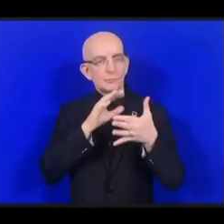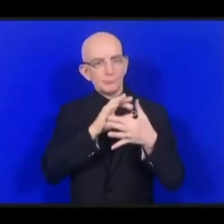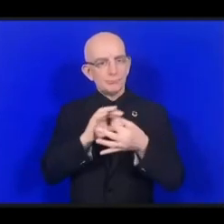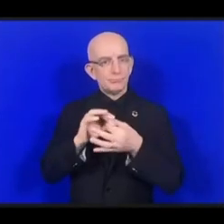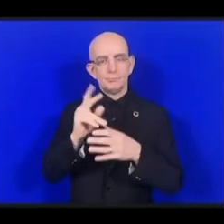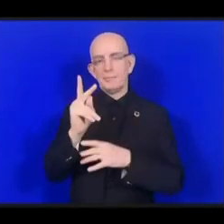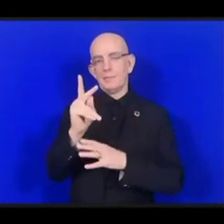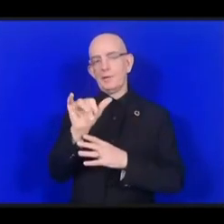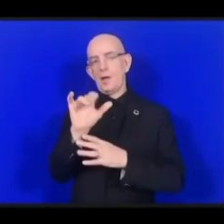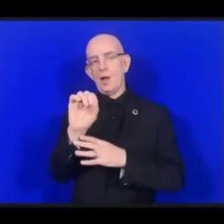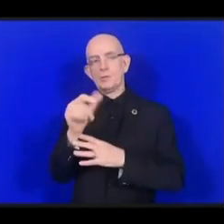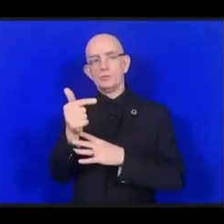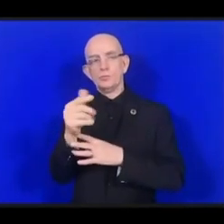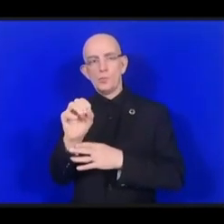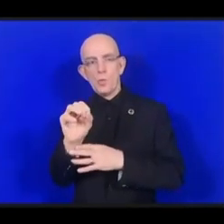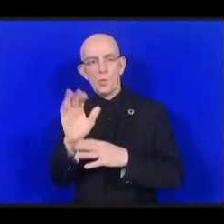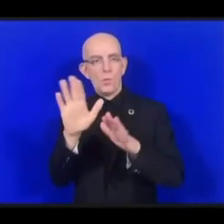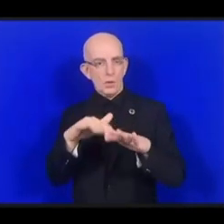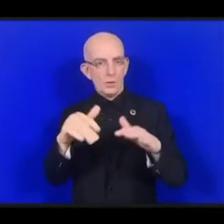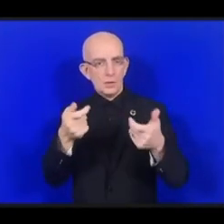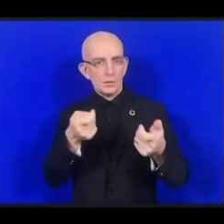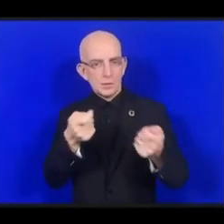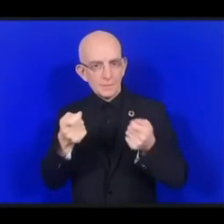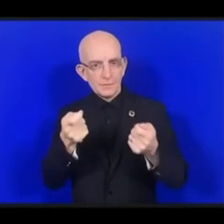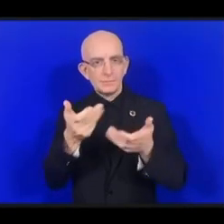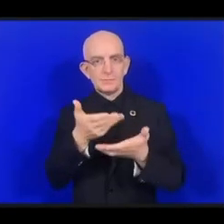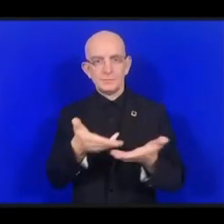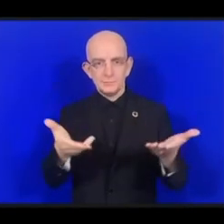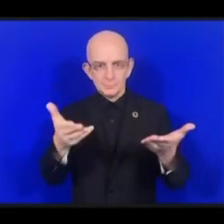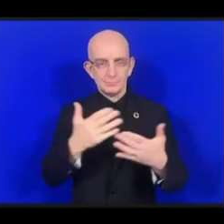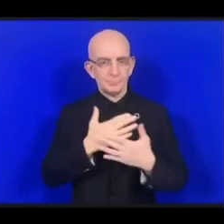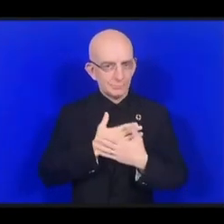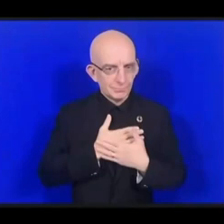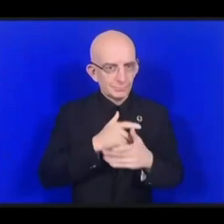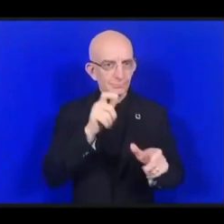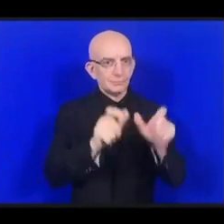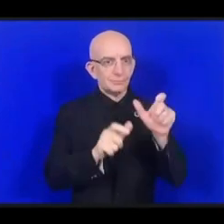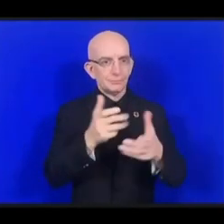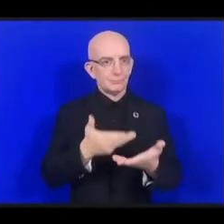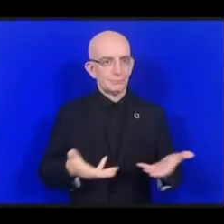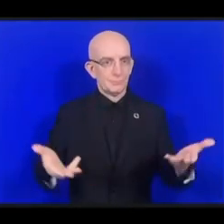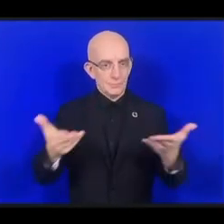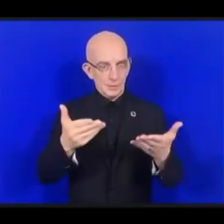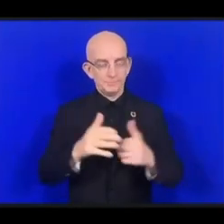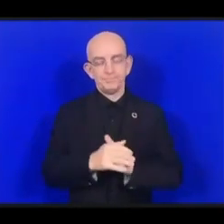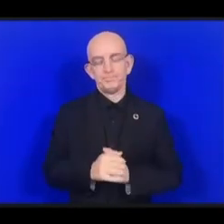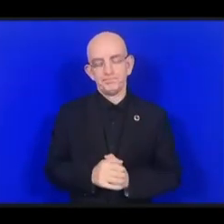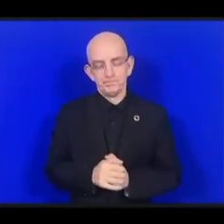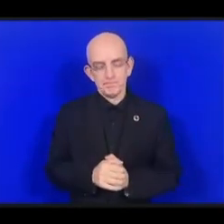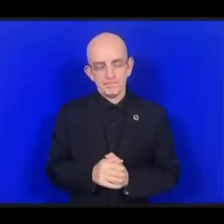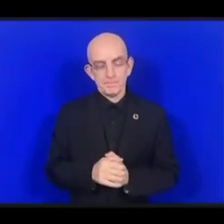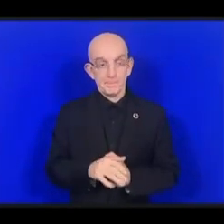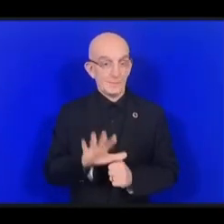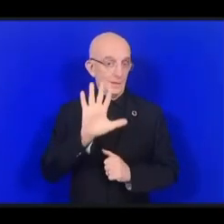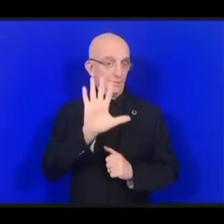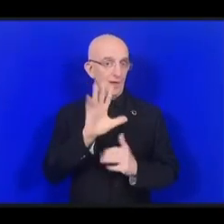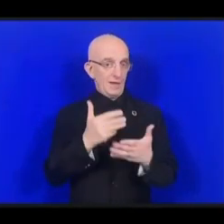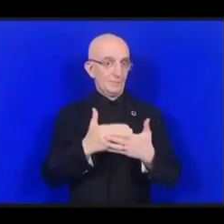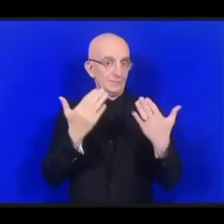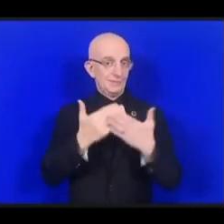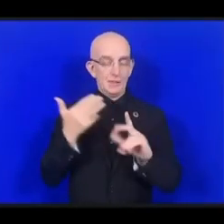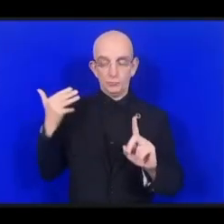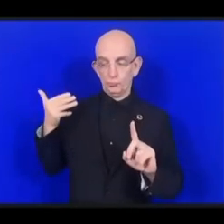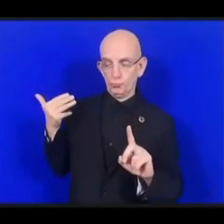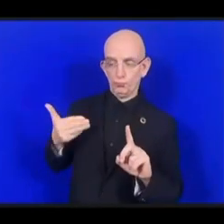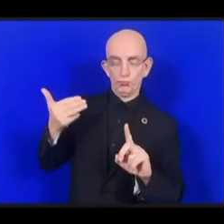5日間私たち様々なフォーラムで色々とディスカッションしてきましたけれどもインターネットガバナンスのトピックで